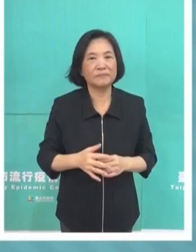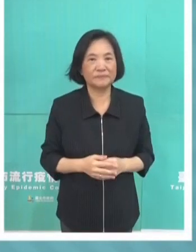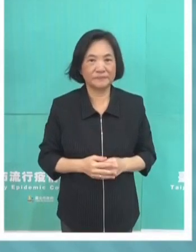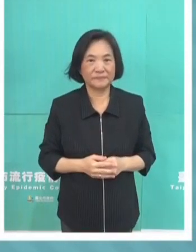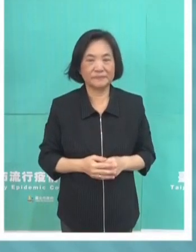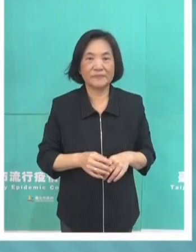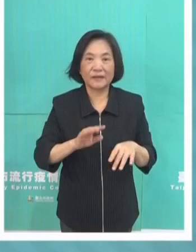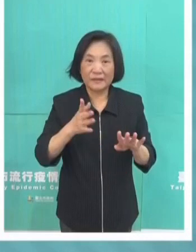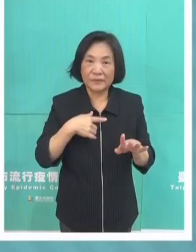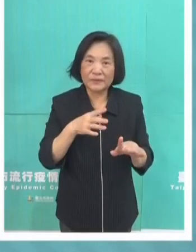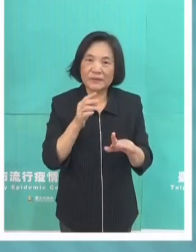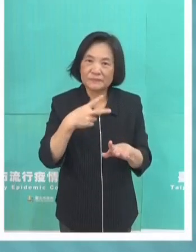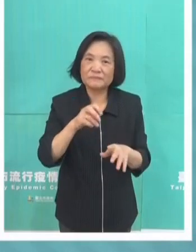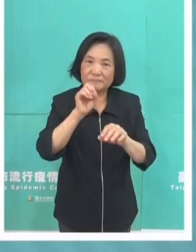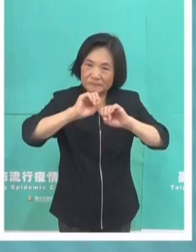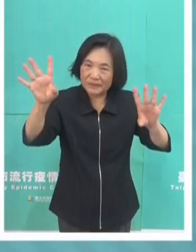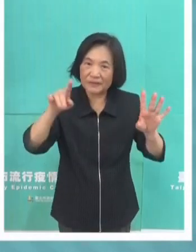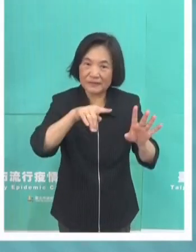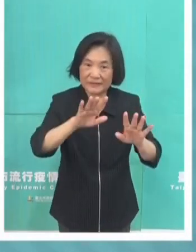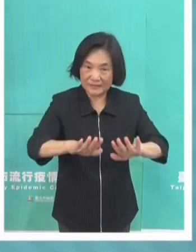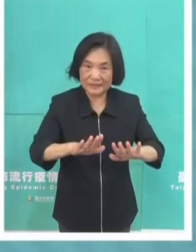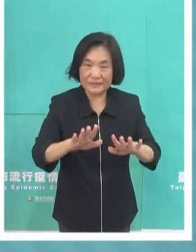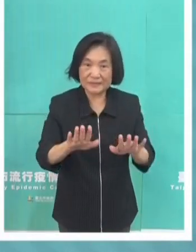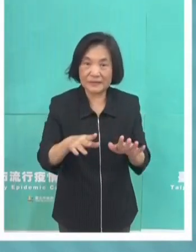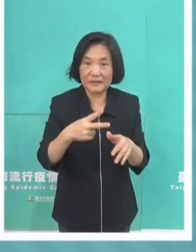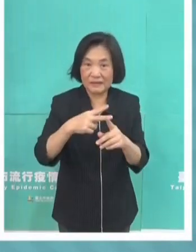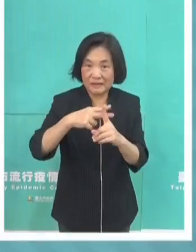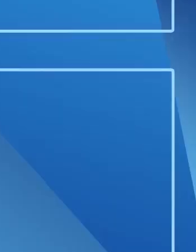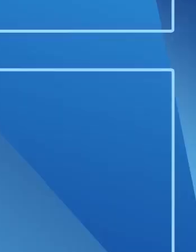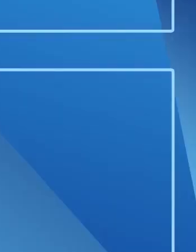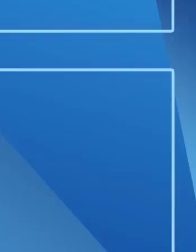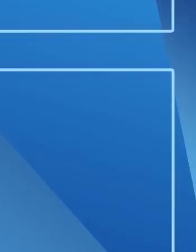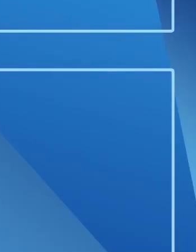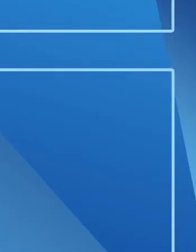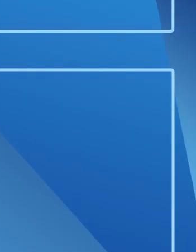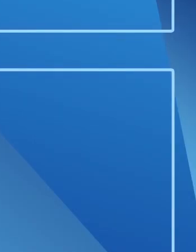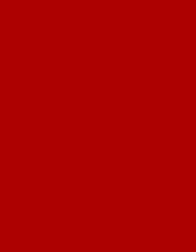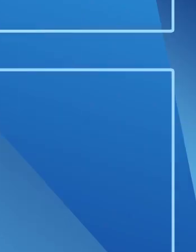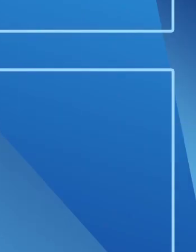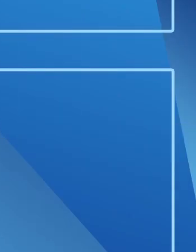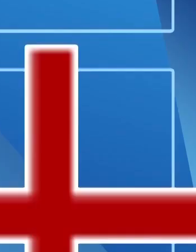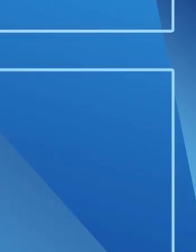是请大家要落实目前的二级防护。